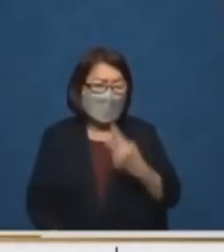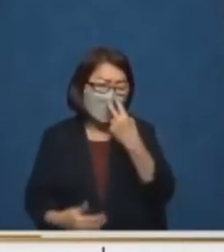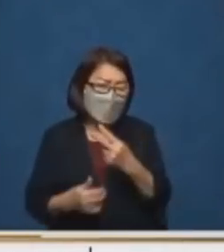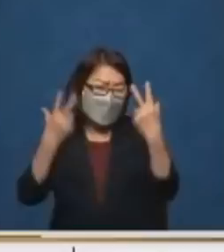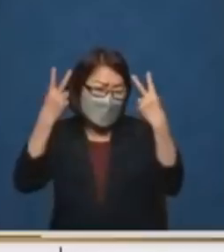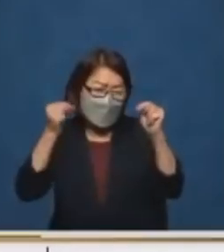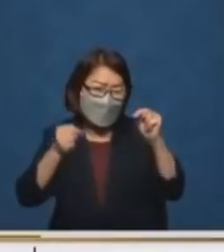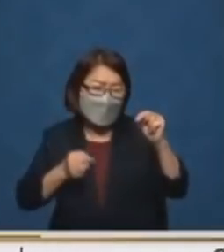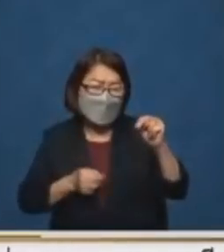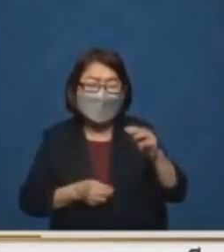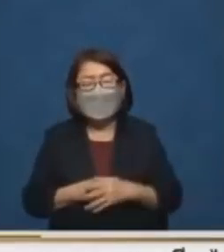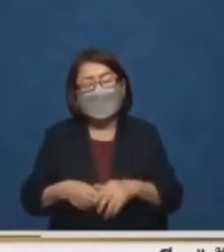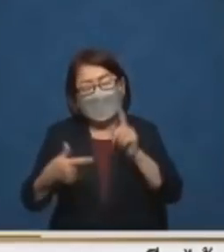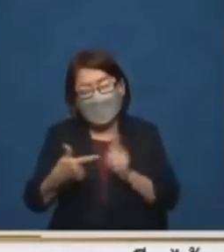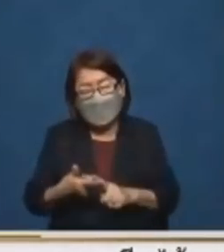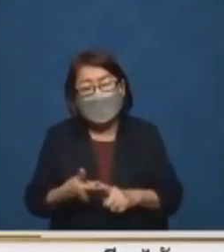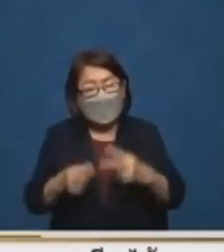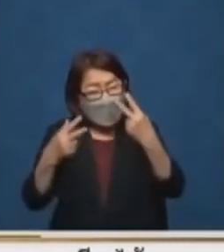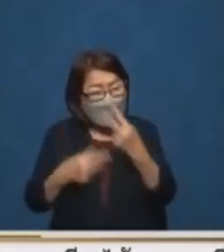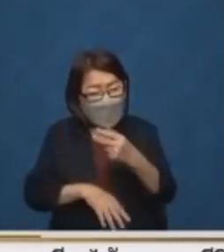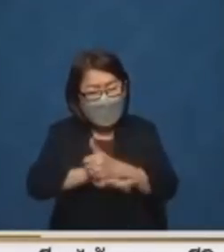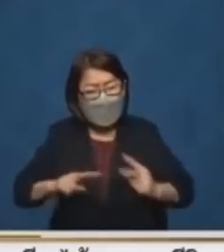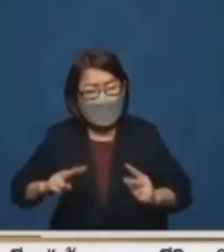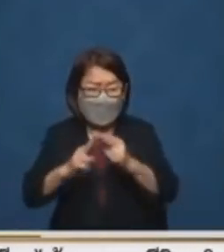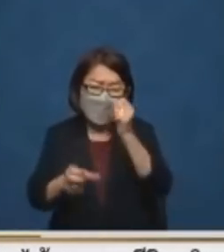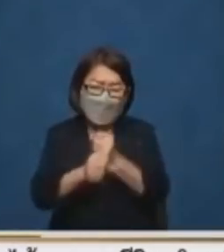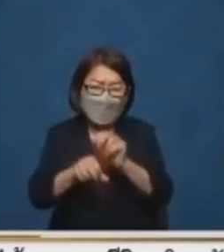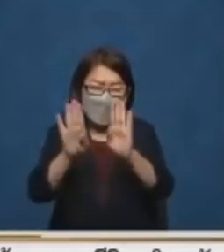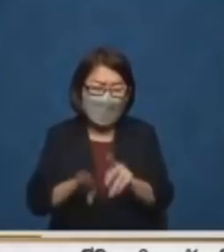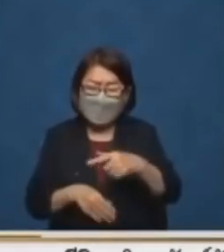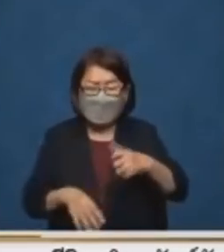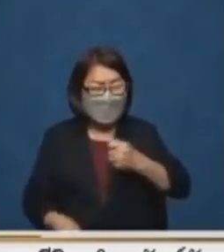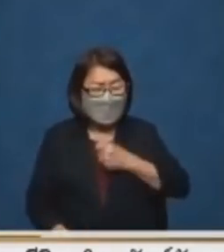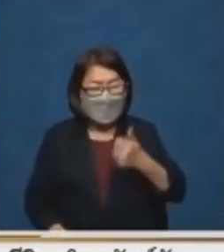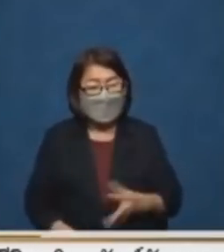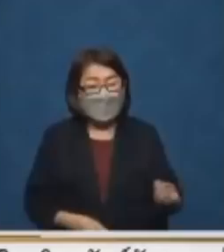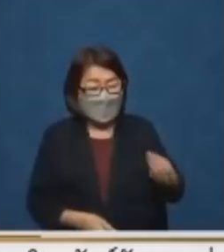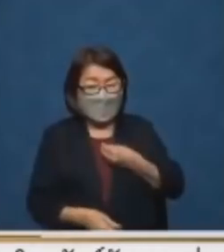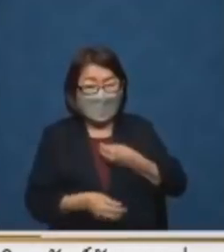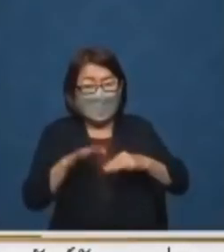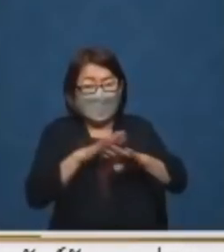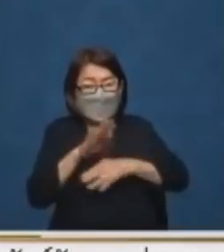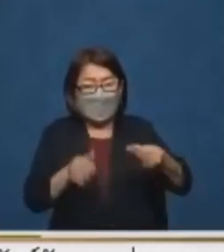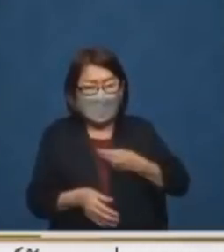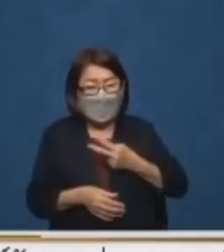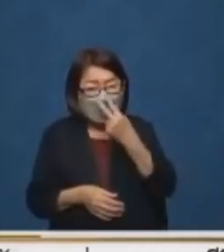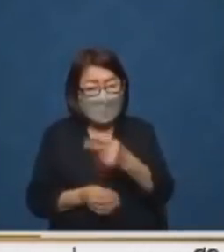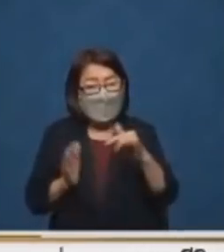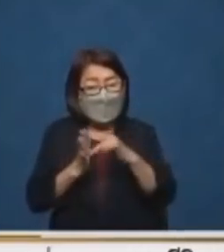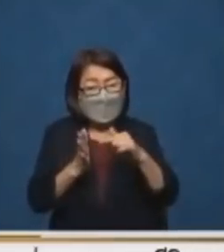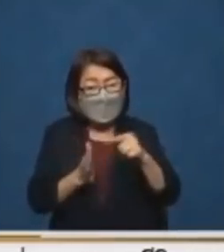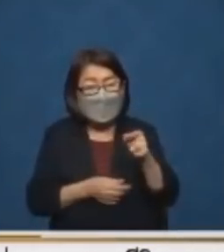้ได้มอบข้อมูลวักซีนชีโนแวเก immigrant ที่แดงใหเหทแผนการนำเข้า